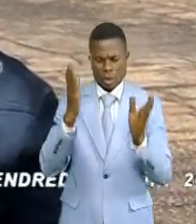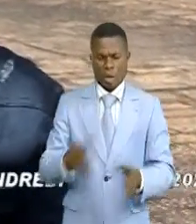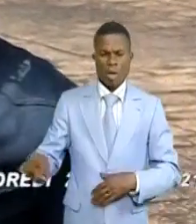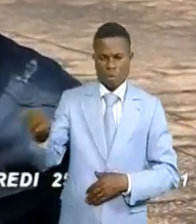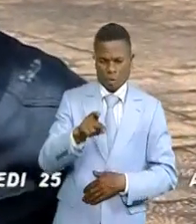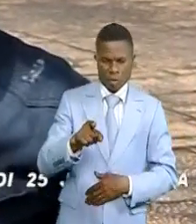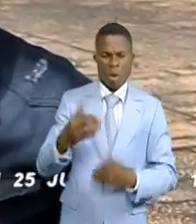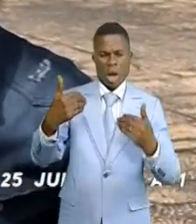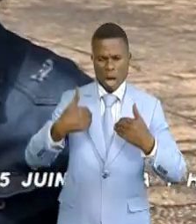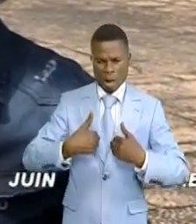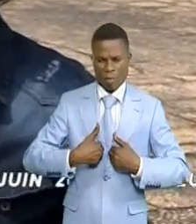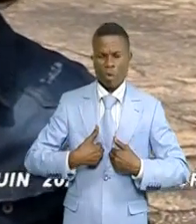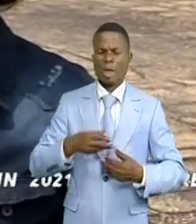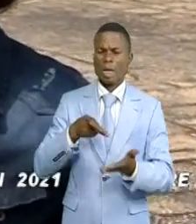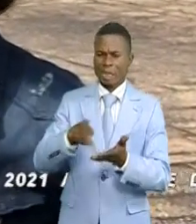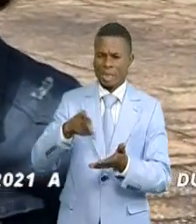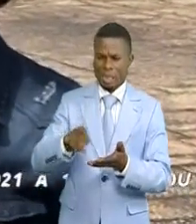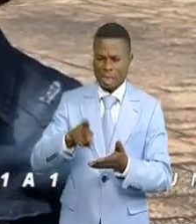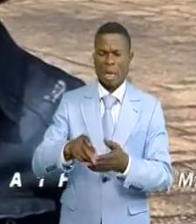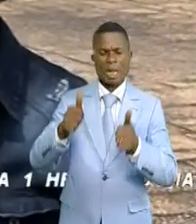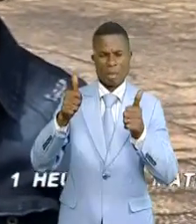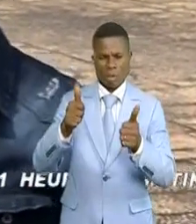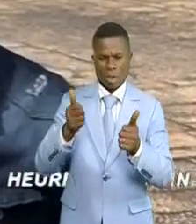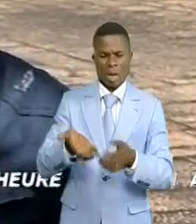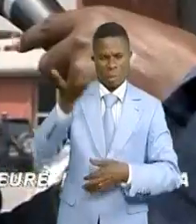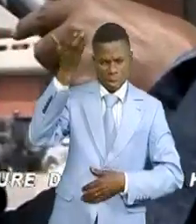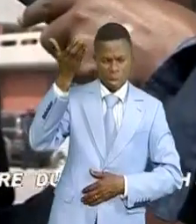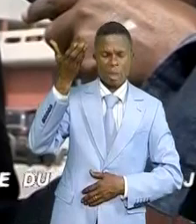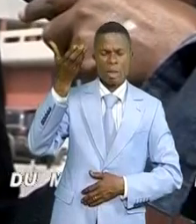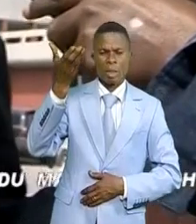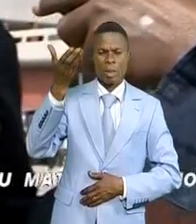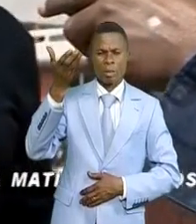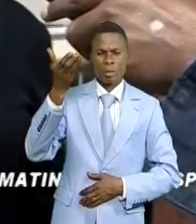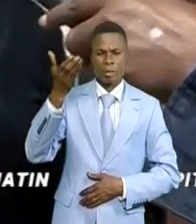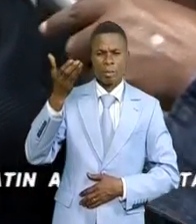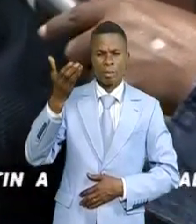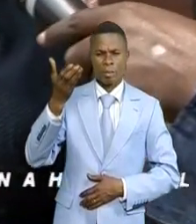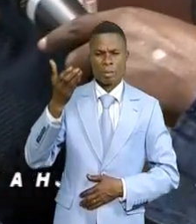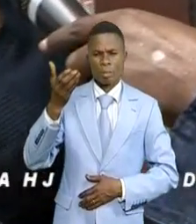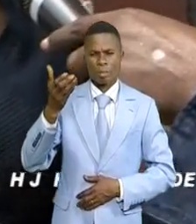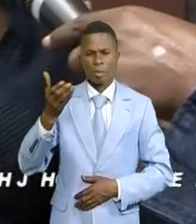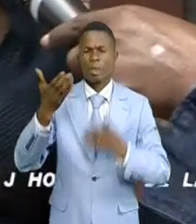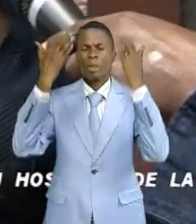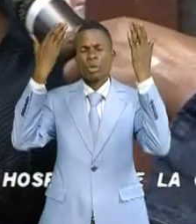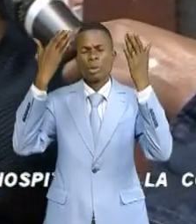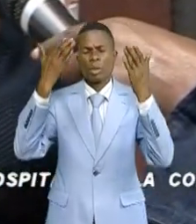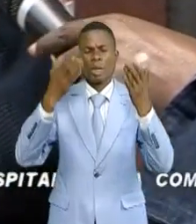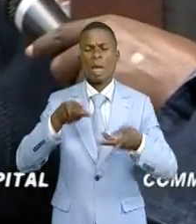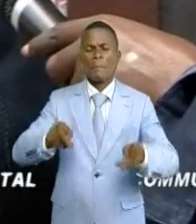puissiez avoir cette augmentation de salaire. C'est Dieu, c'est pourquoi c'est